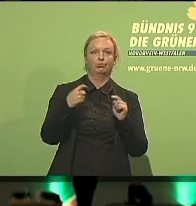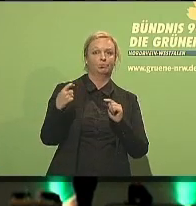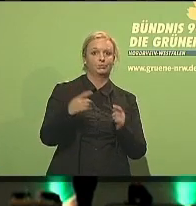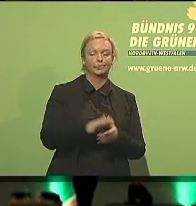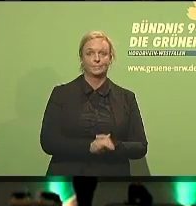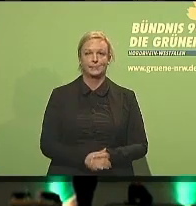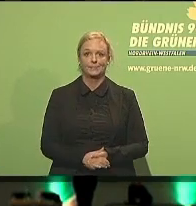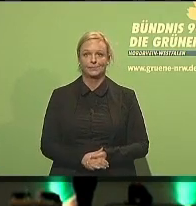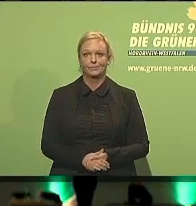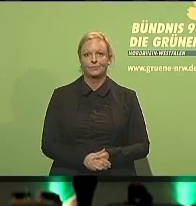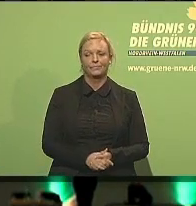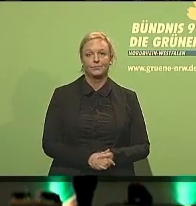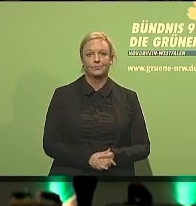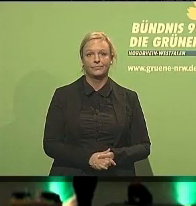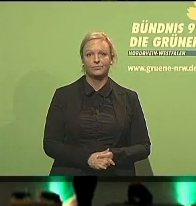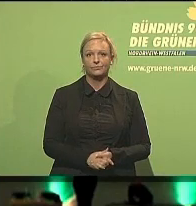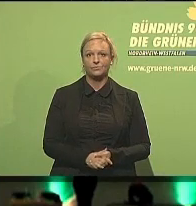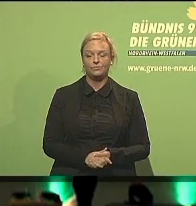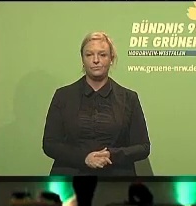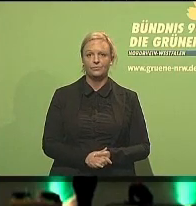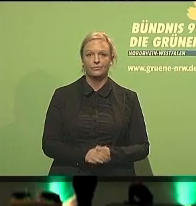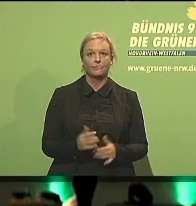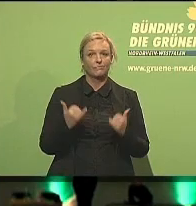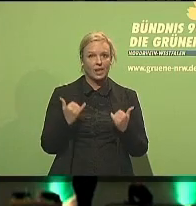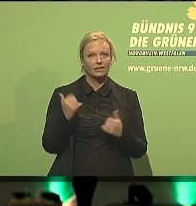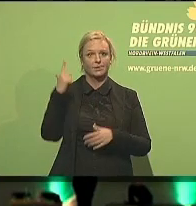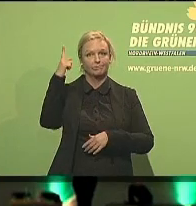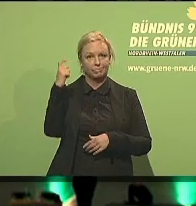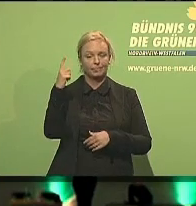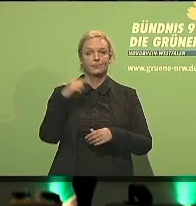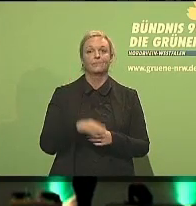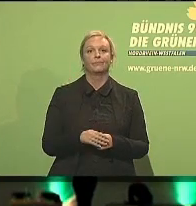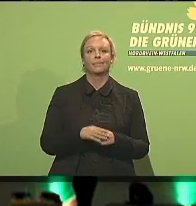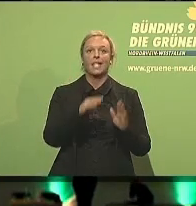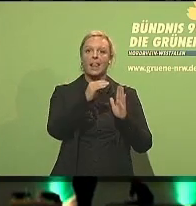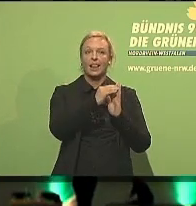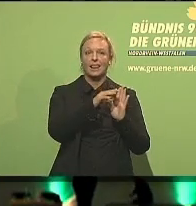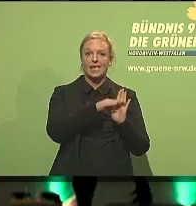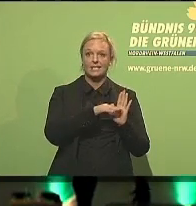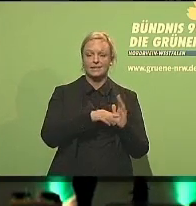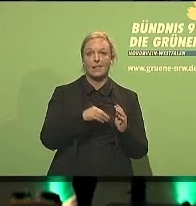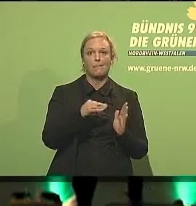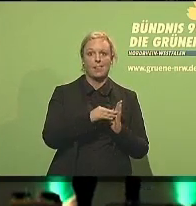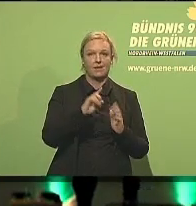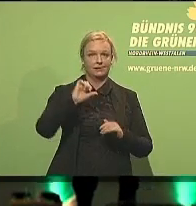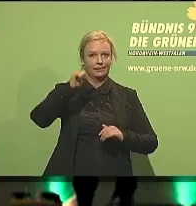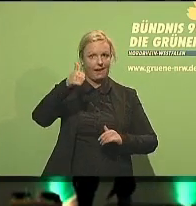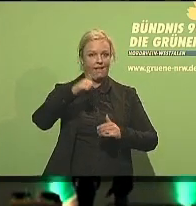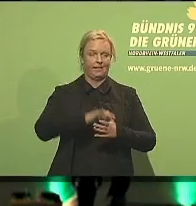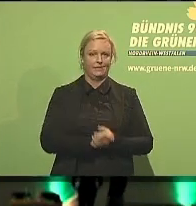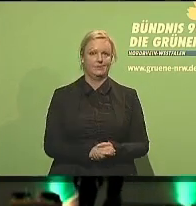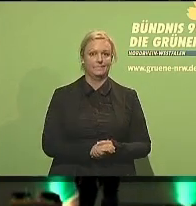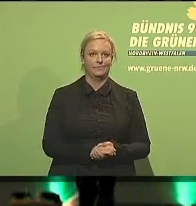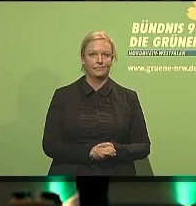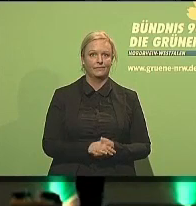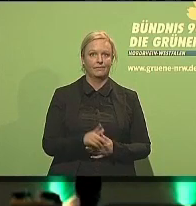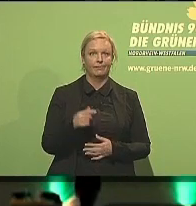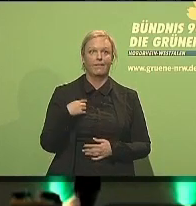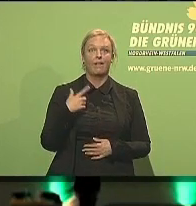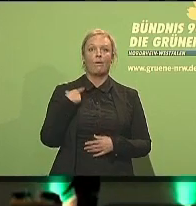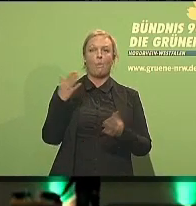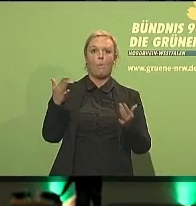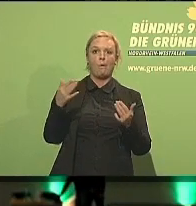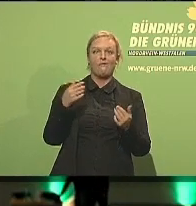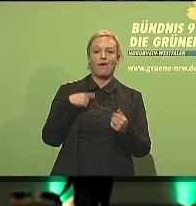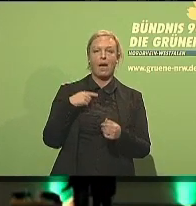und wir steigen jetzt ein mit dem Listenplatz 1. Und da fliegt mir gerade eine Bewerbung